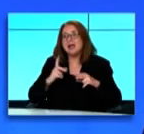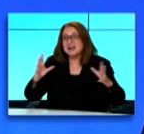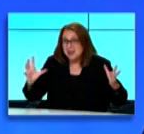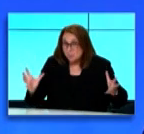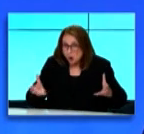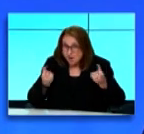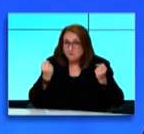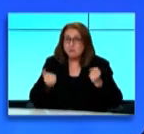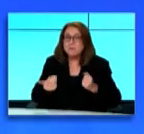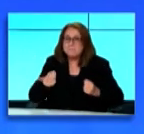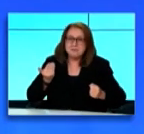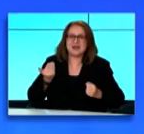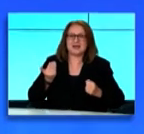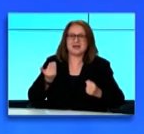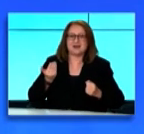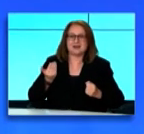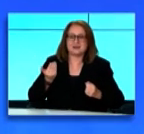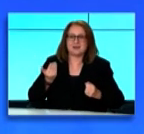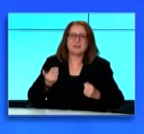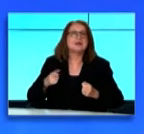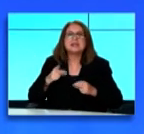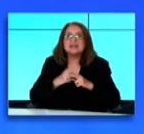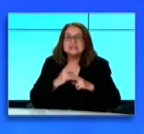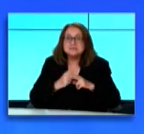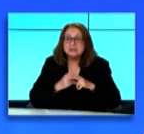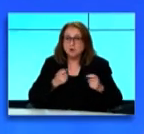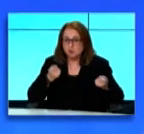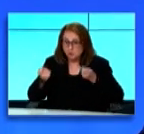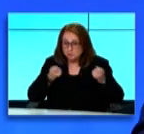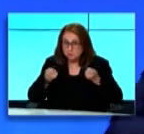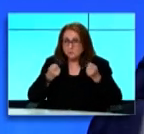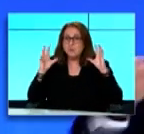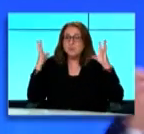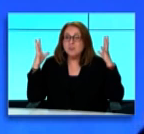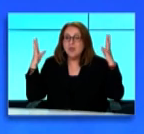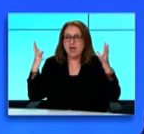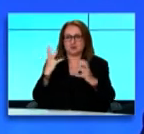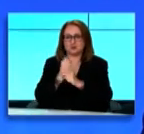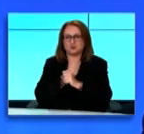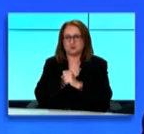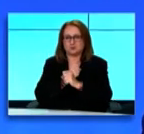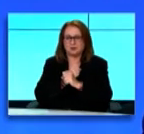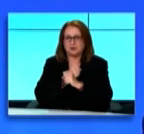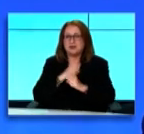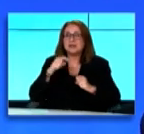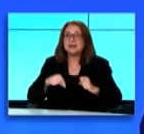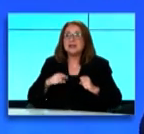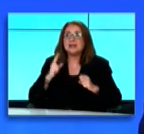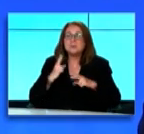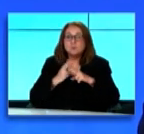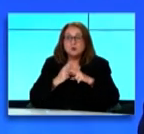διαχείριση των δασικών οικοσυστημάτων και σίγουρα αποτελεί σημαντική παράμετρο για την